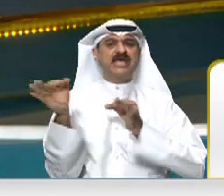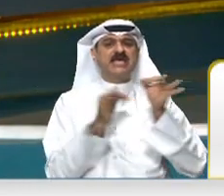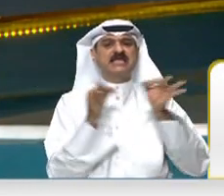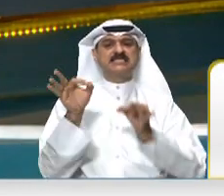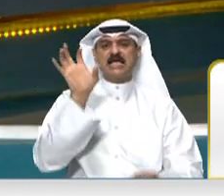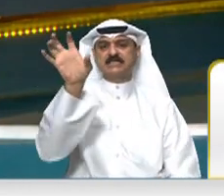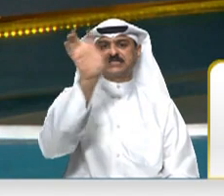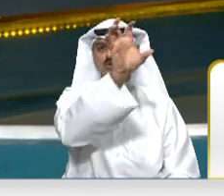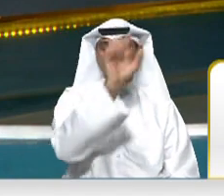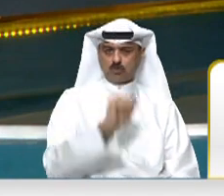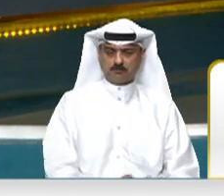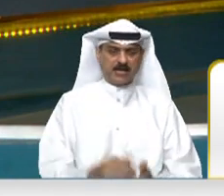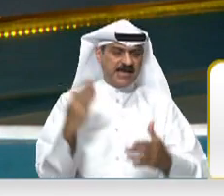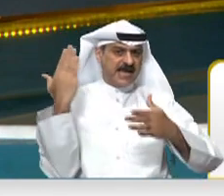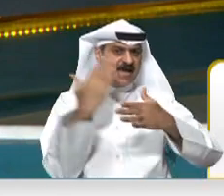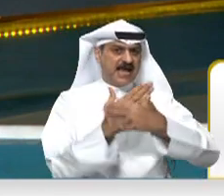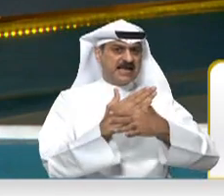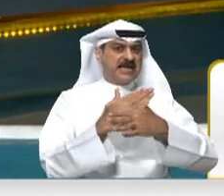أن نتائجها